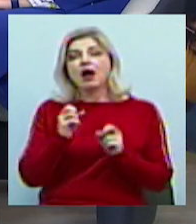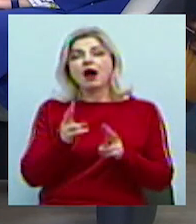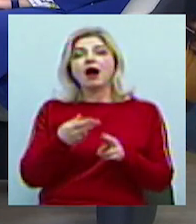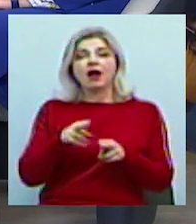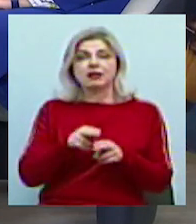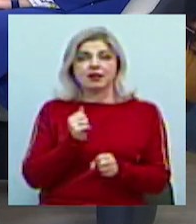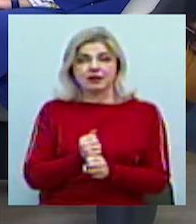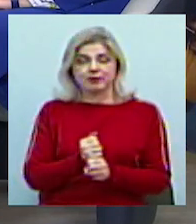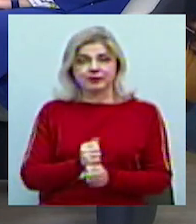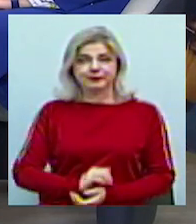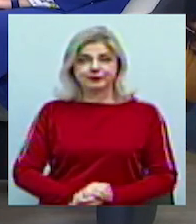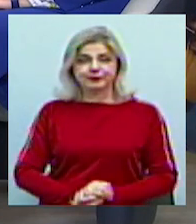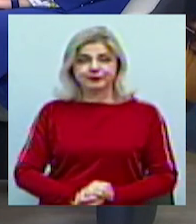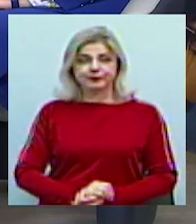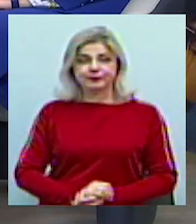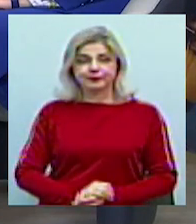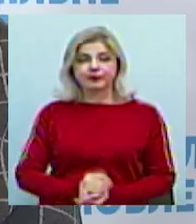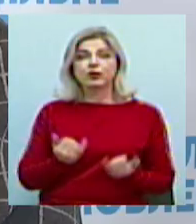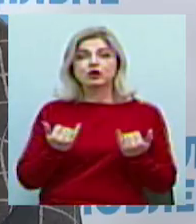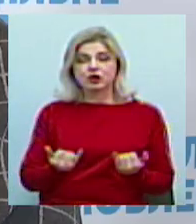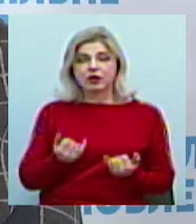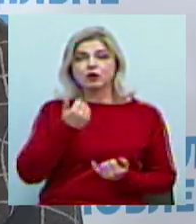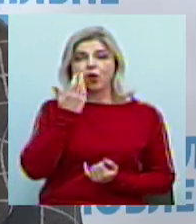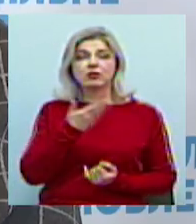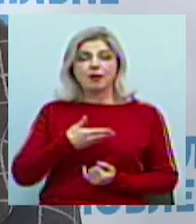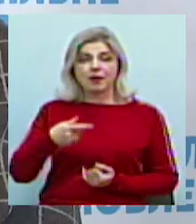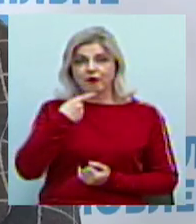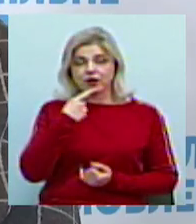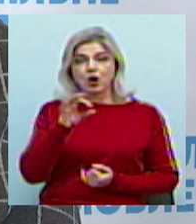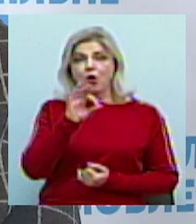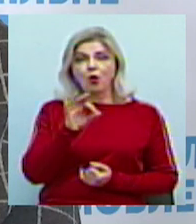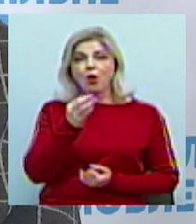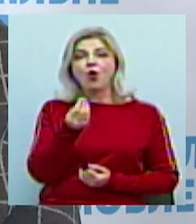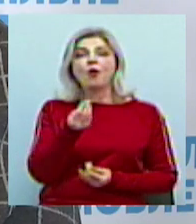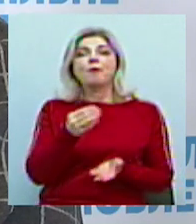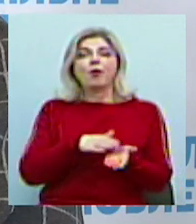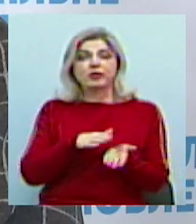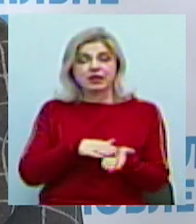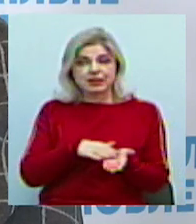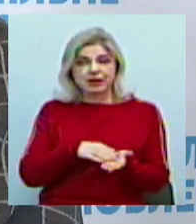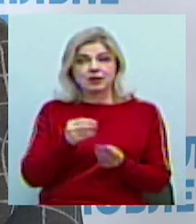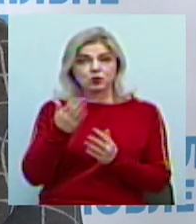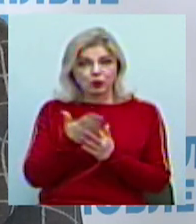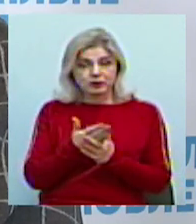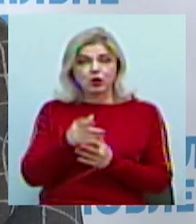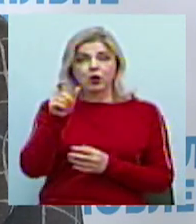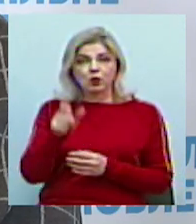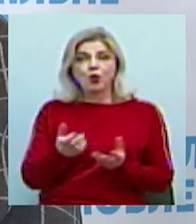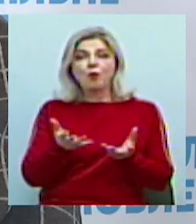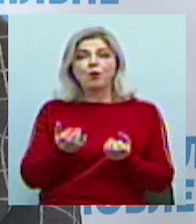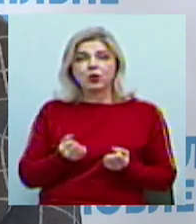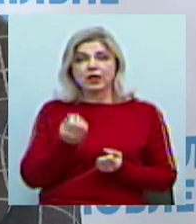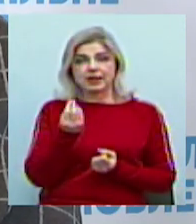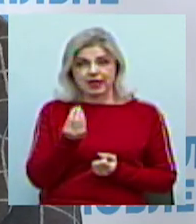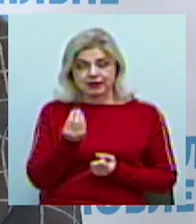працює. Ну, дивіться, на даний час, коли ми кажемо про монетизацію в готівковій формі, так, то, звичайно, людина безпосередньо отримує ці кошти на